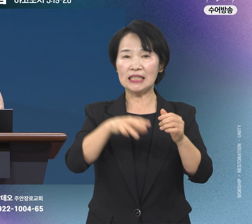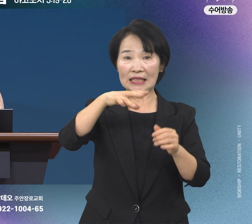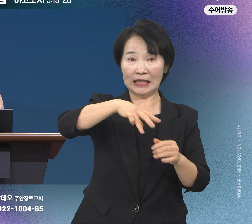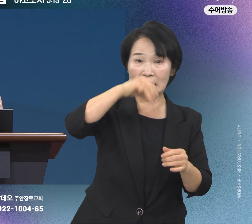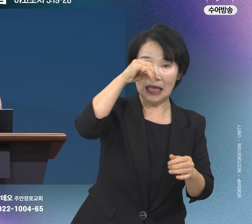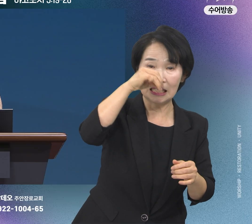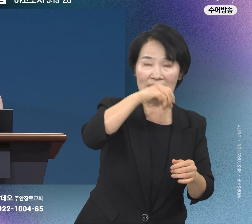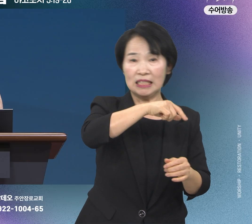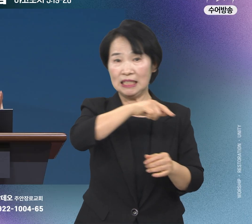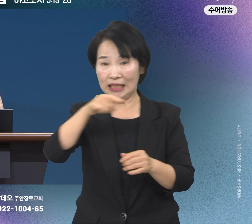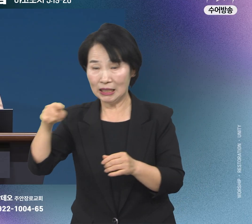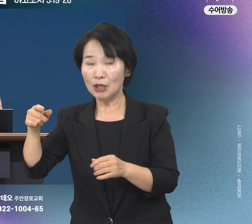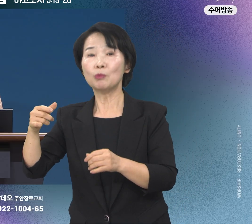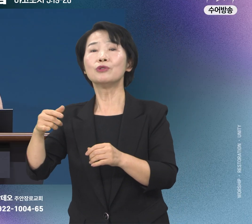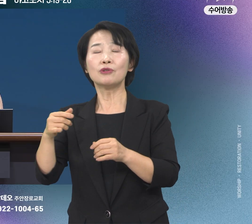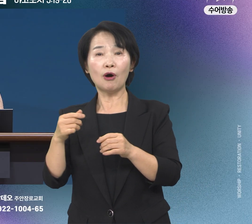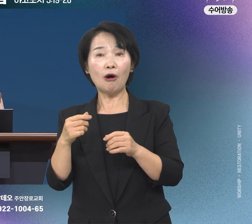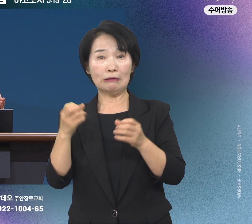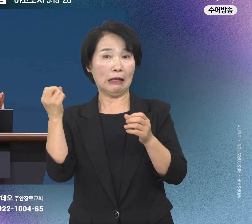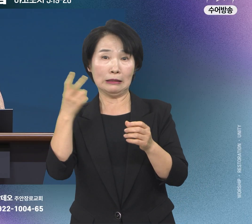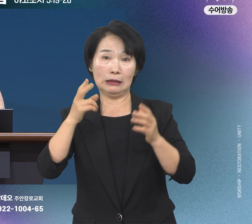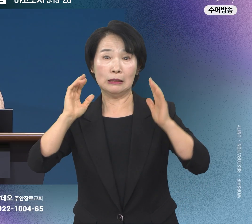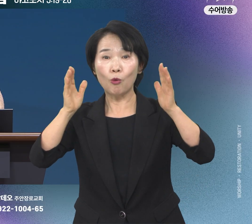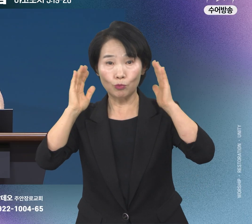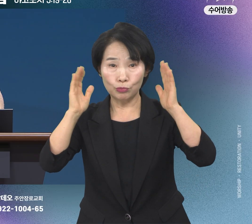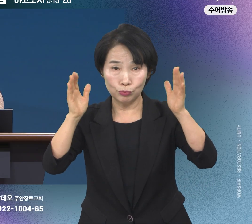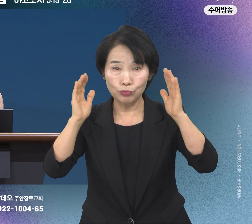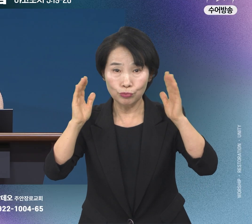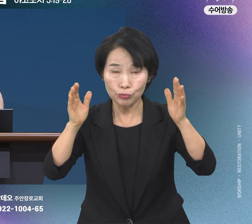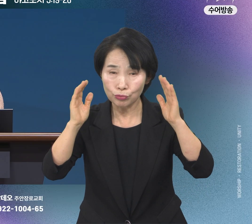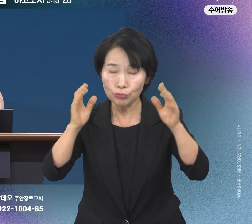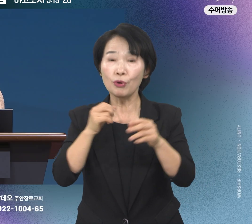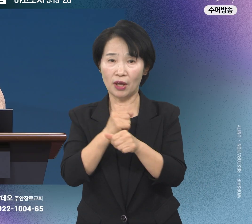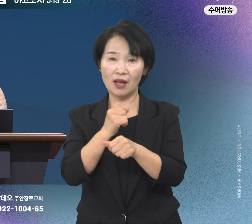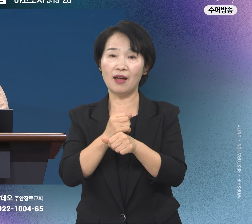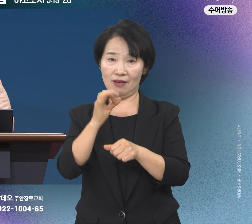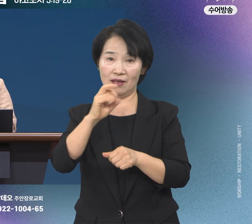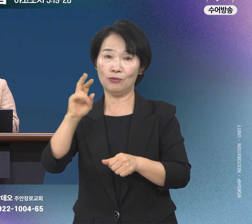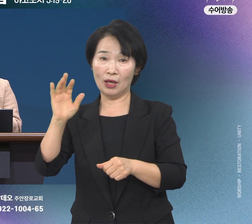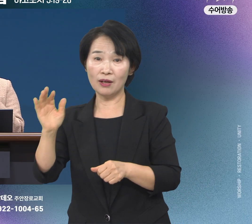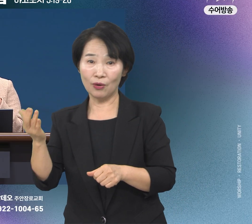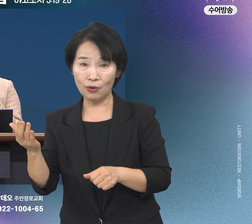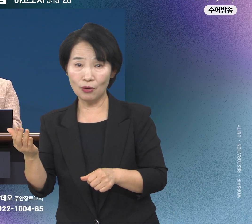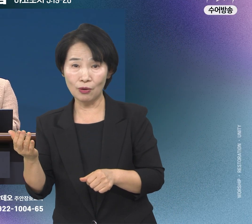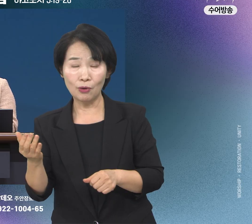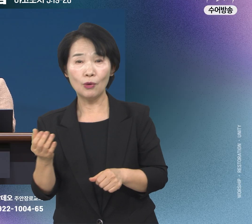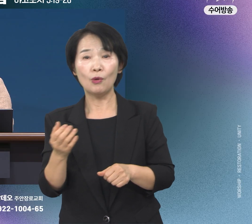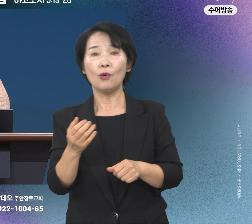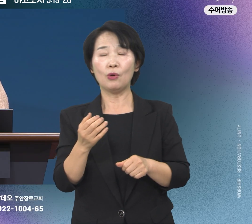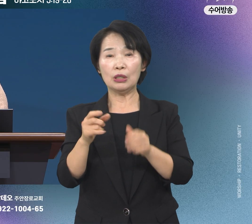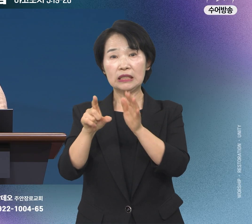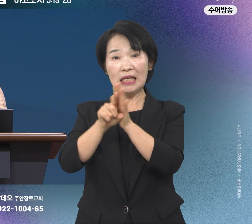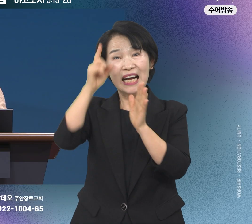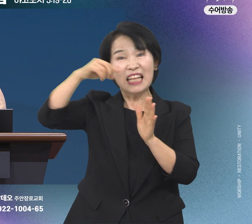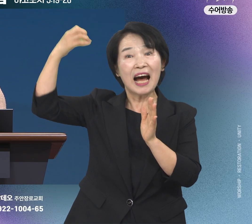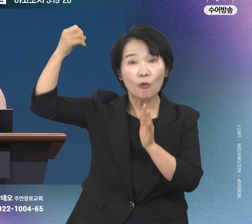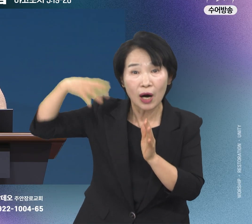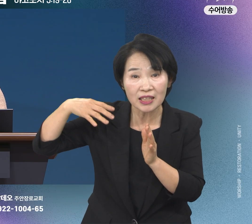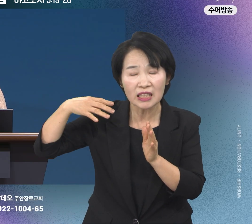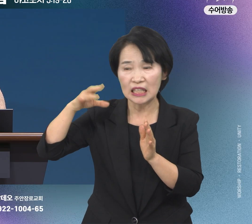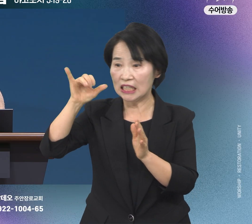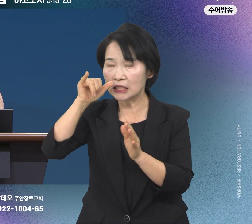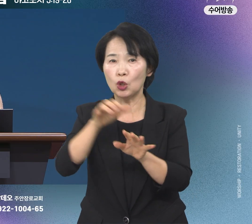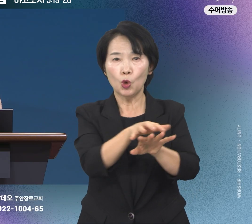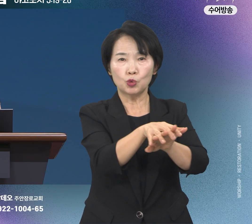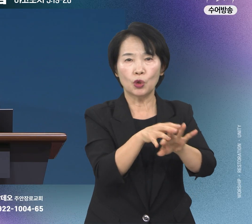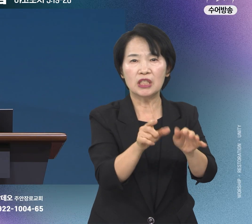신학에 맞춰서 이 성경을 다시 보는 재교정 작업을 합니다. 뿐만 아니라 이제 신학대학원에서 배우는